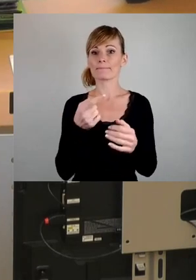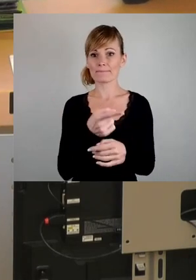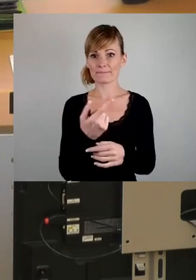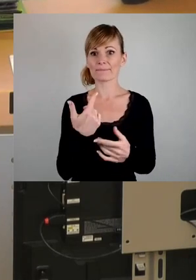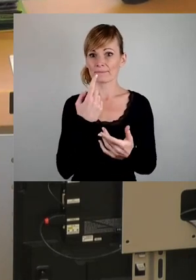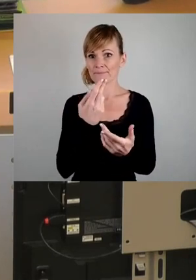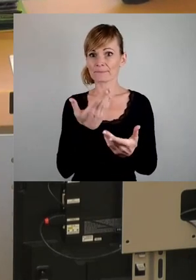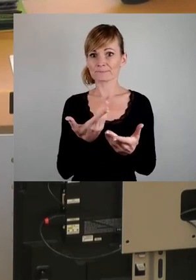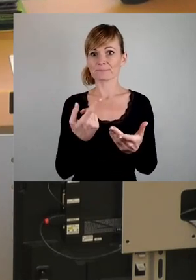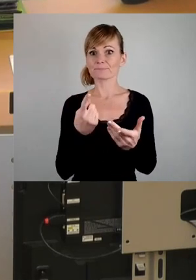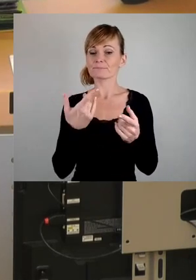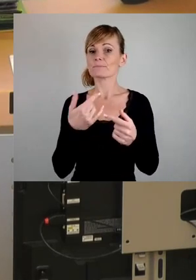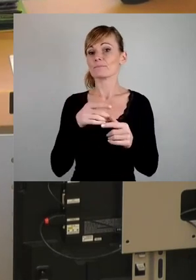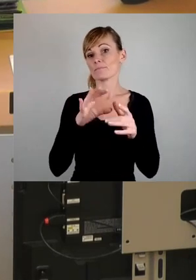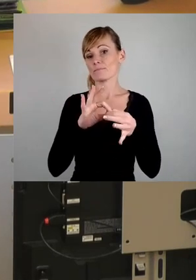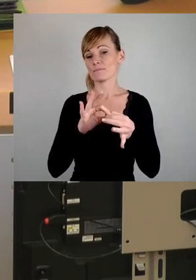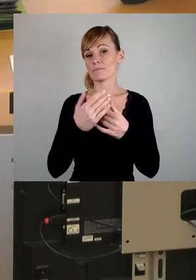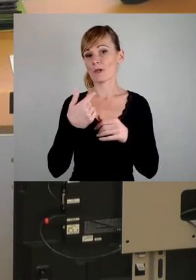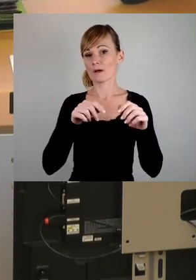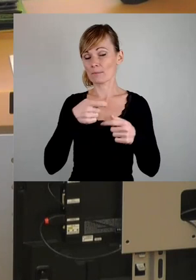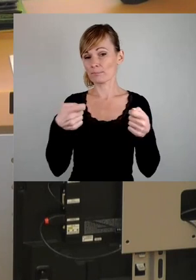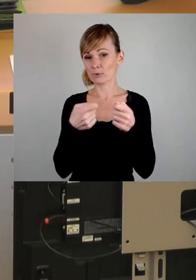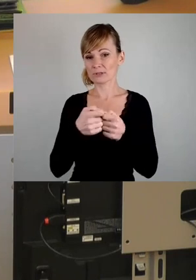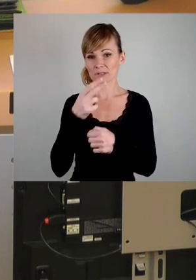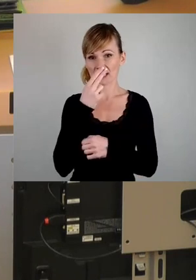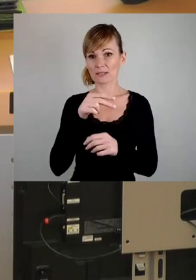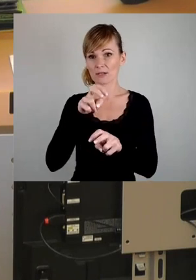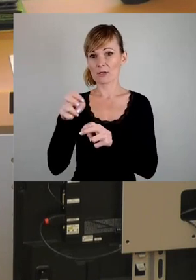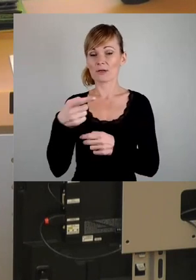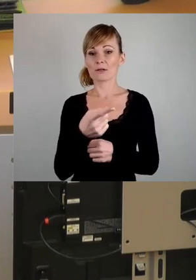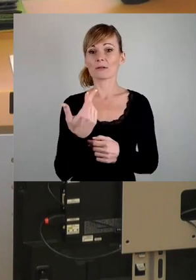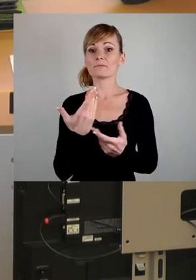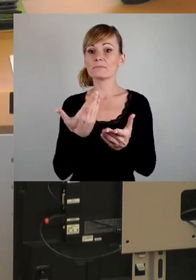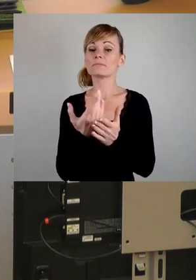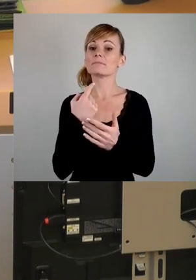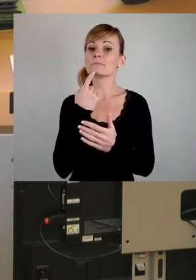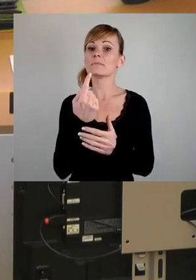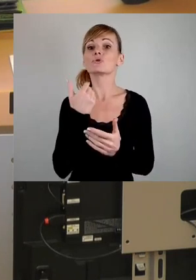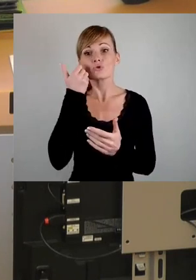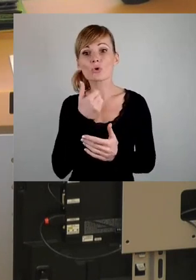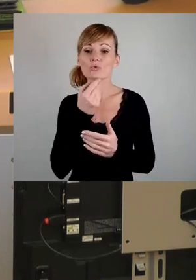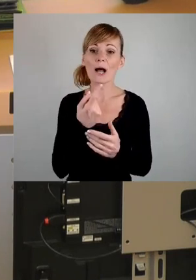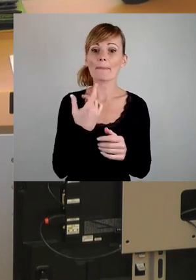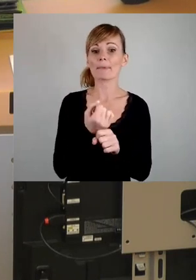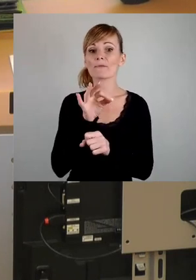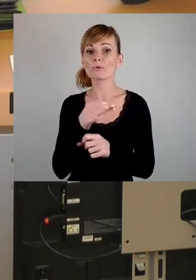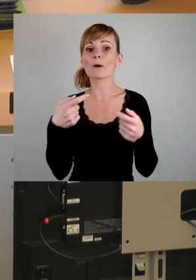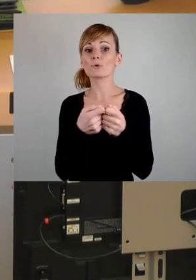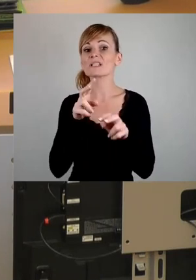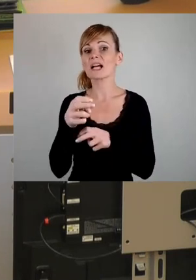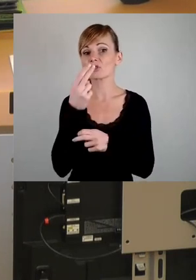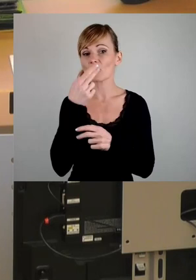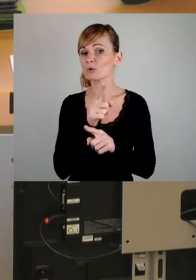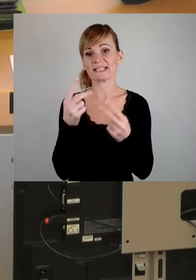der Bundesgartenschau sind diese Grundstücke ein nice to have, aber sie sind nicht notwendig für die Bundesgartenschau. Insofern sollte man hier